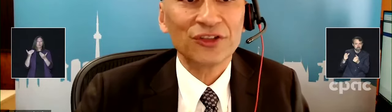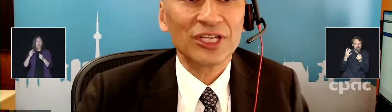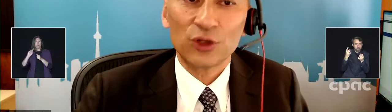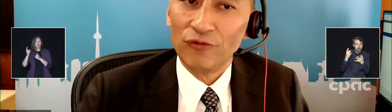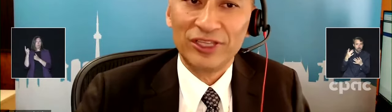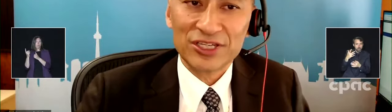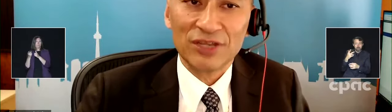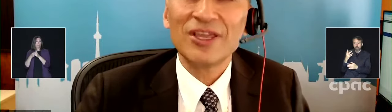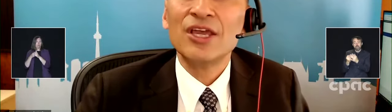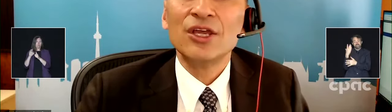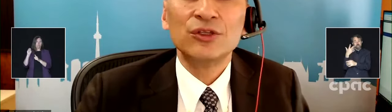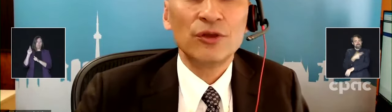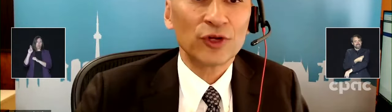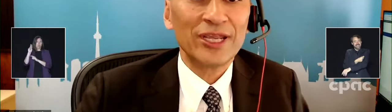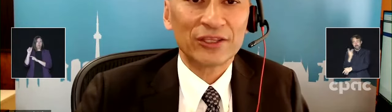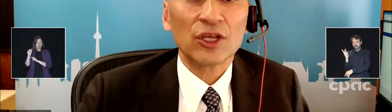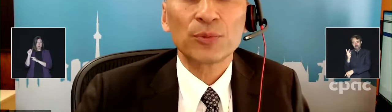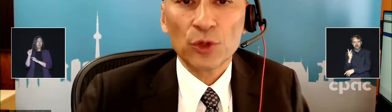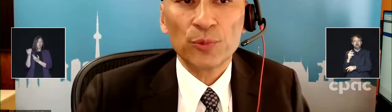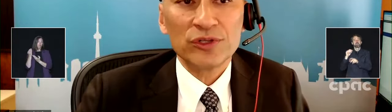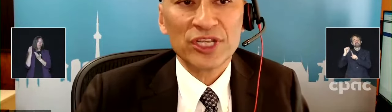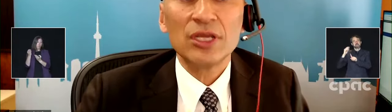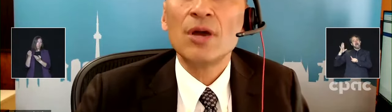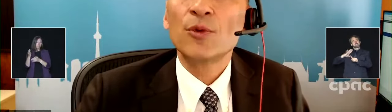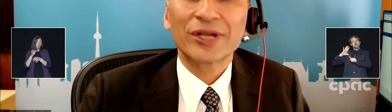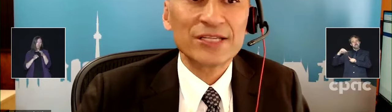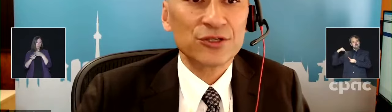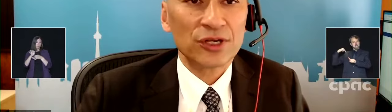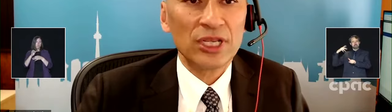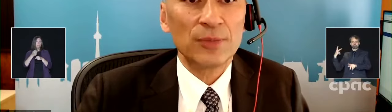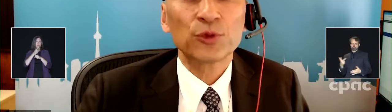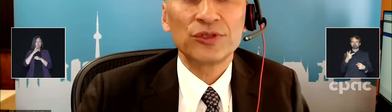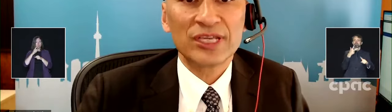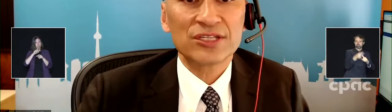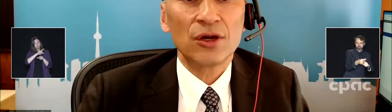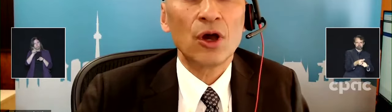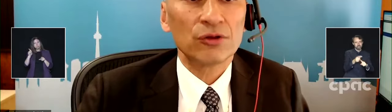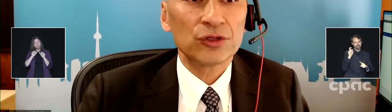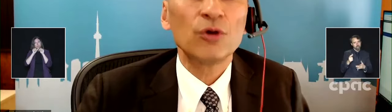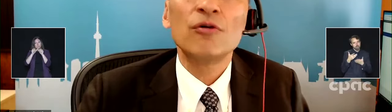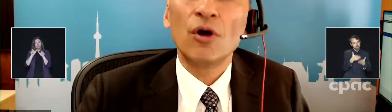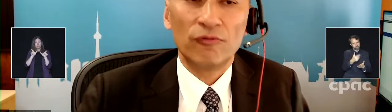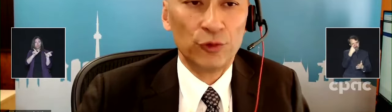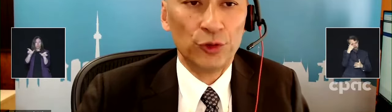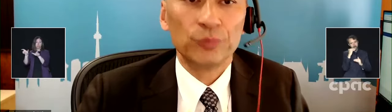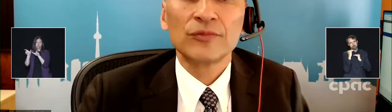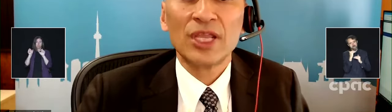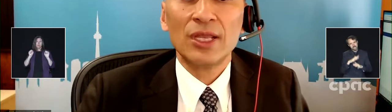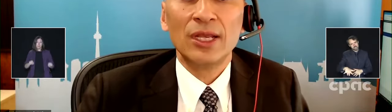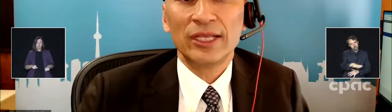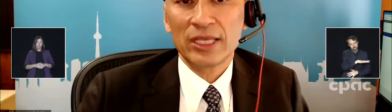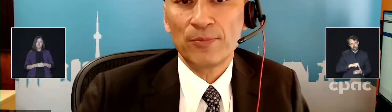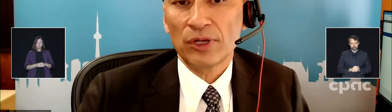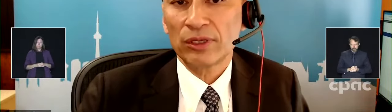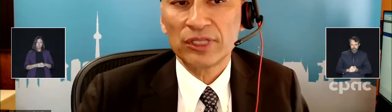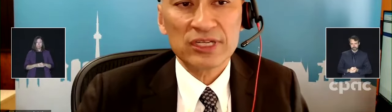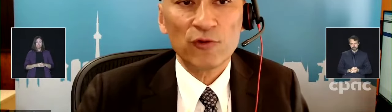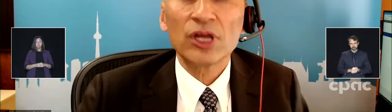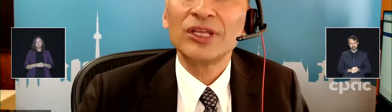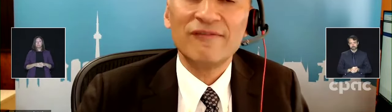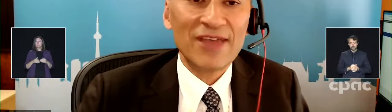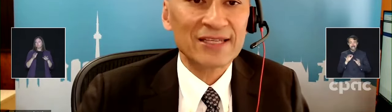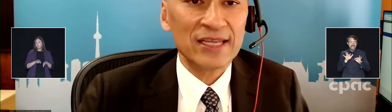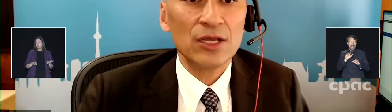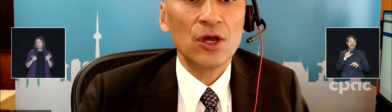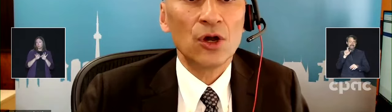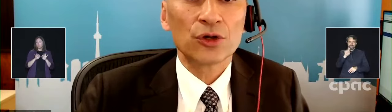'origine contre la COVID-19 devrait être proposé pour assurer une protection en temps voulu. Il est important de